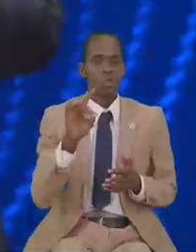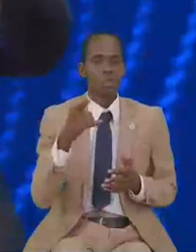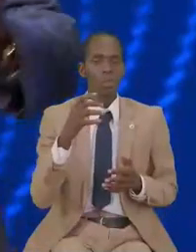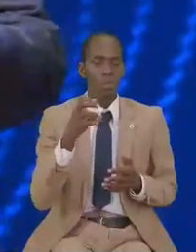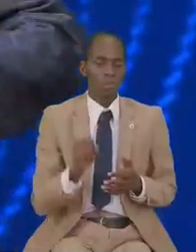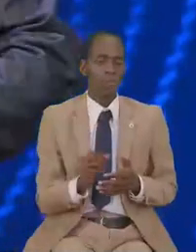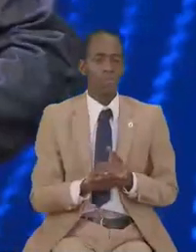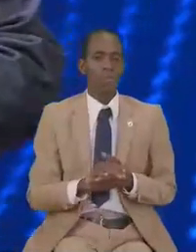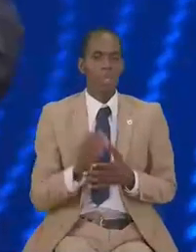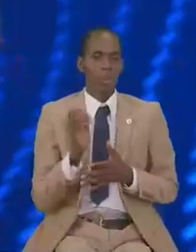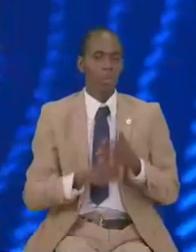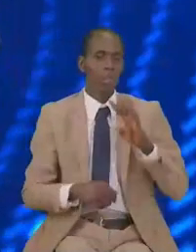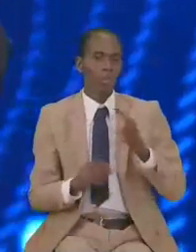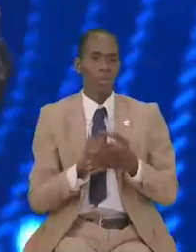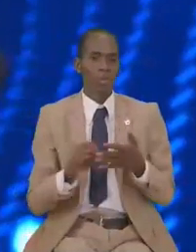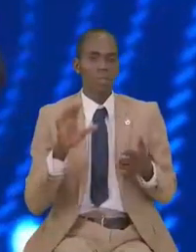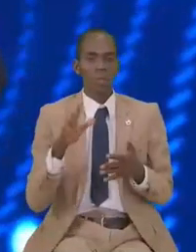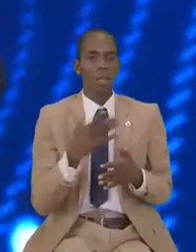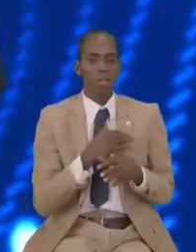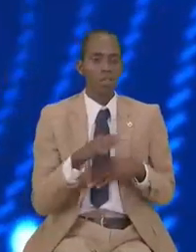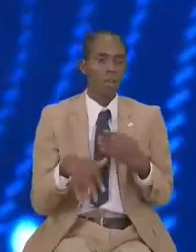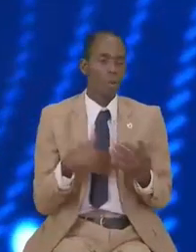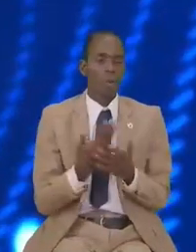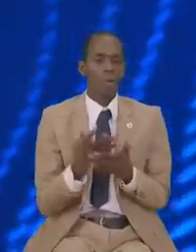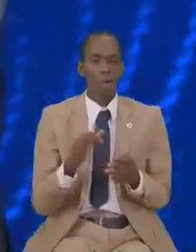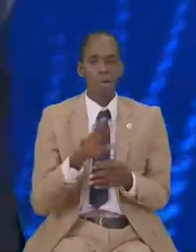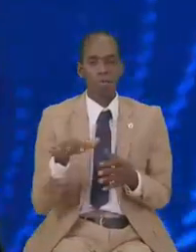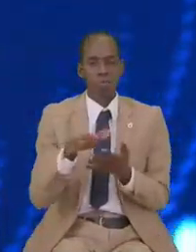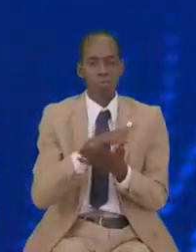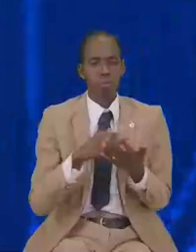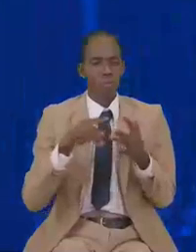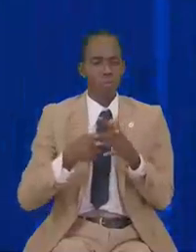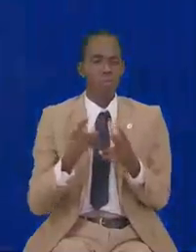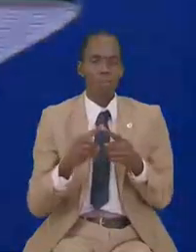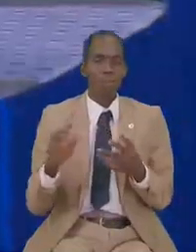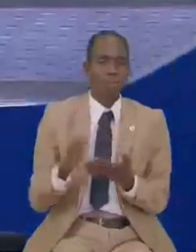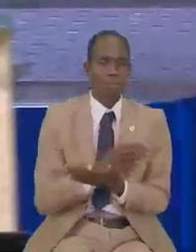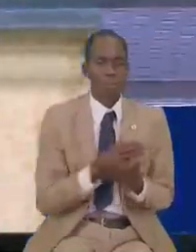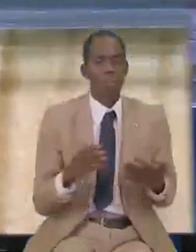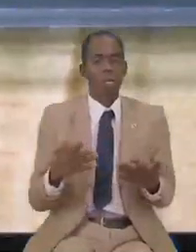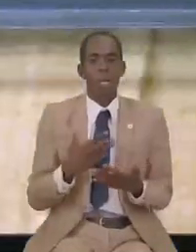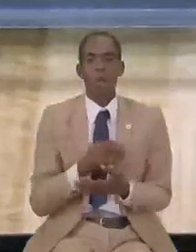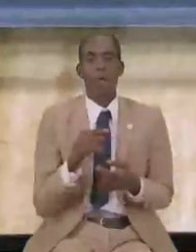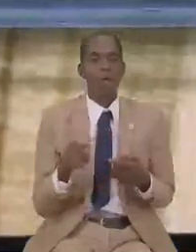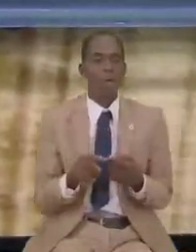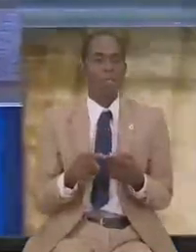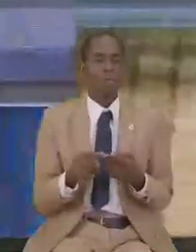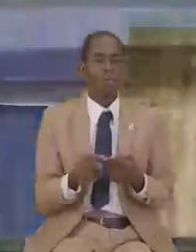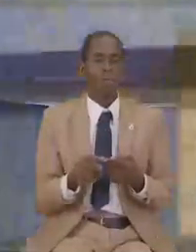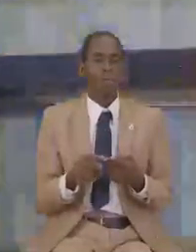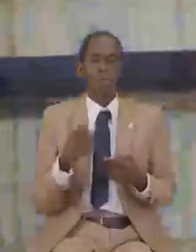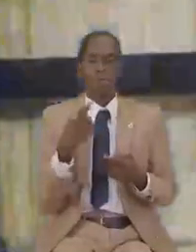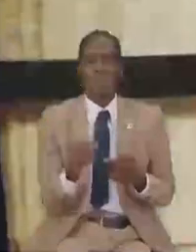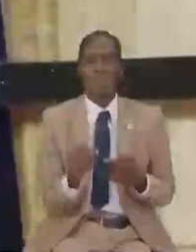Déborah, Barak, 12, commençaient à chanter au Seigneur. Et lorsque Goliath était vaincu,